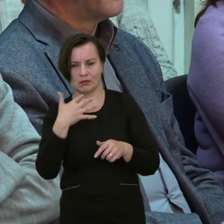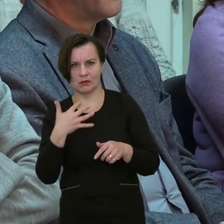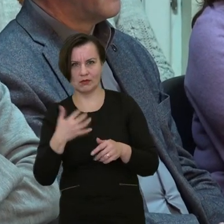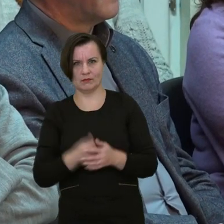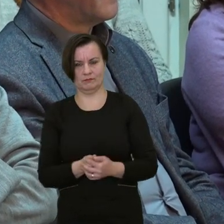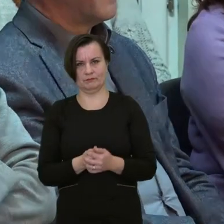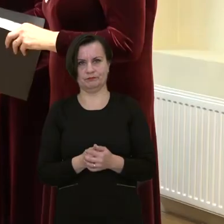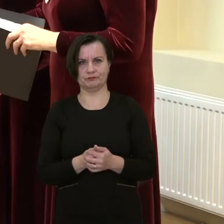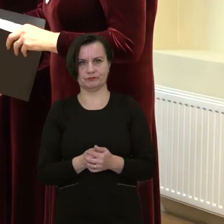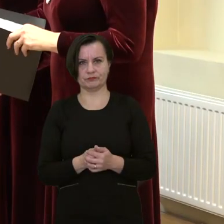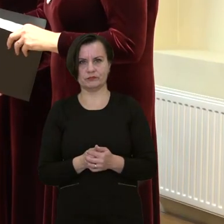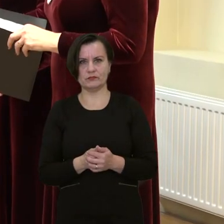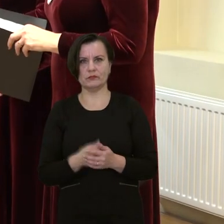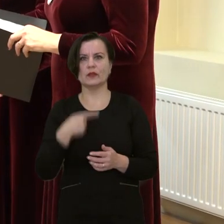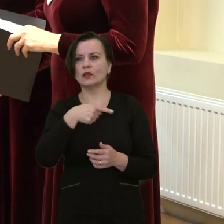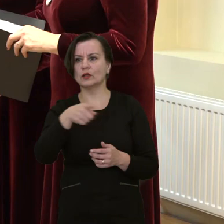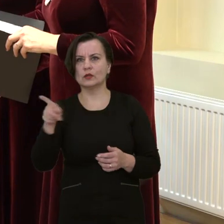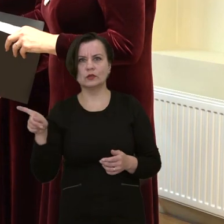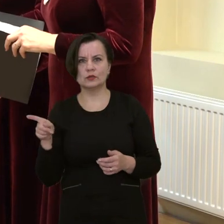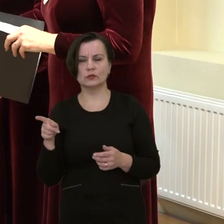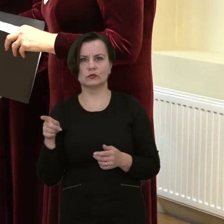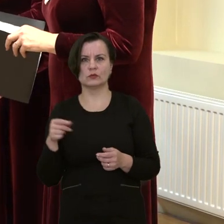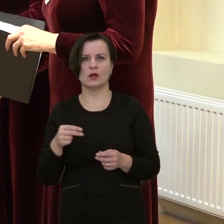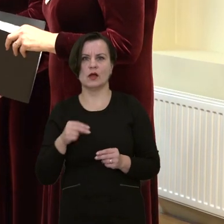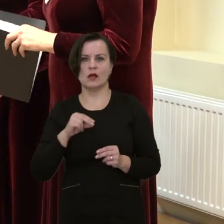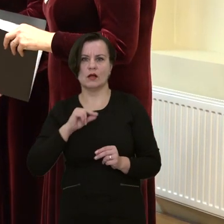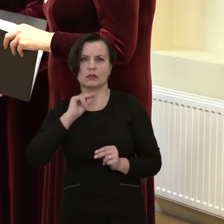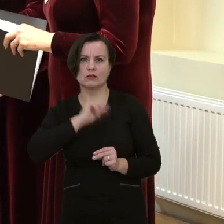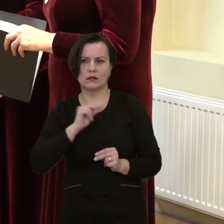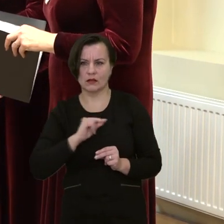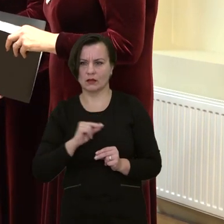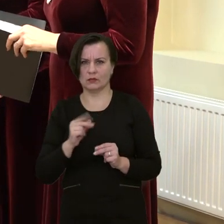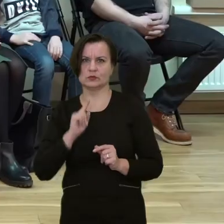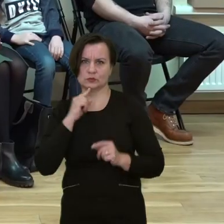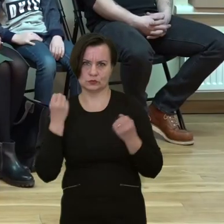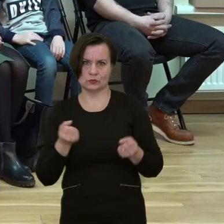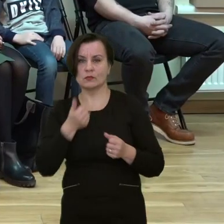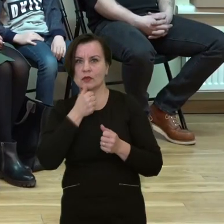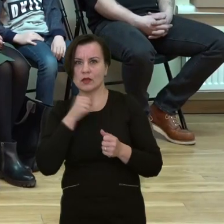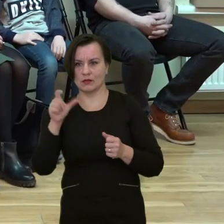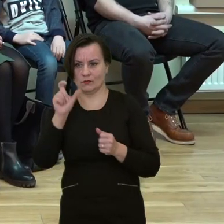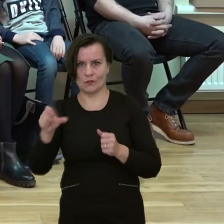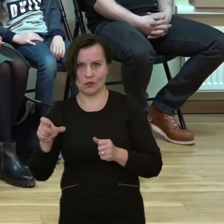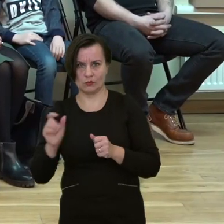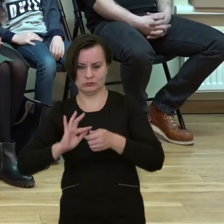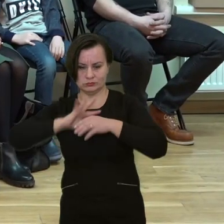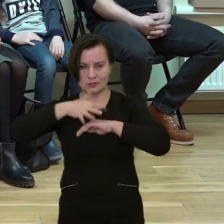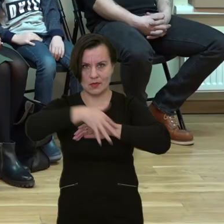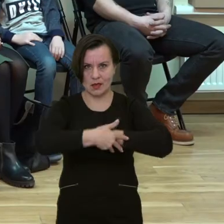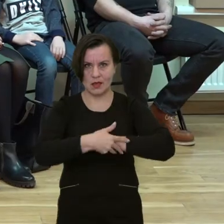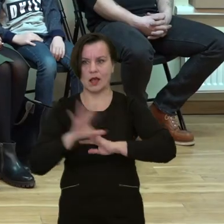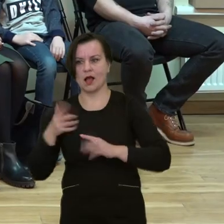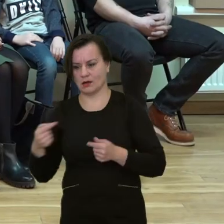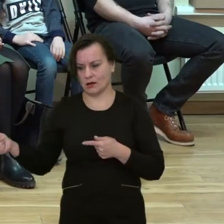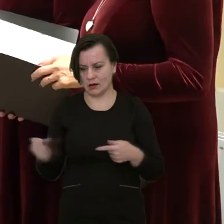lengva, nes, pavyzdžiui, jeigu žmogus pina krepšį ar ten audžia, iš to išgyventi yra be galo sunku. Na, gal kažkiek